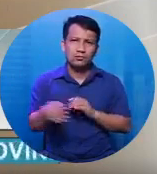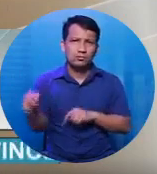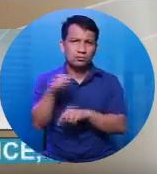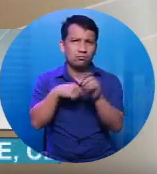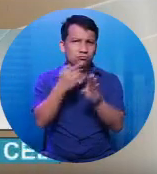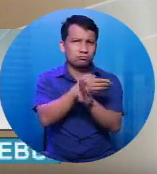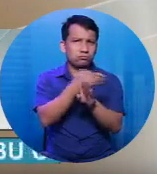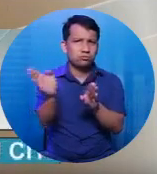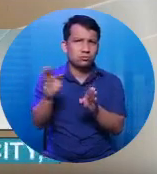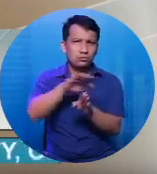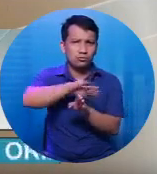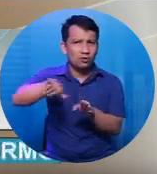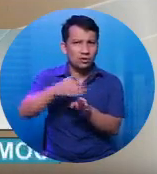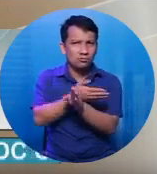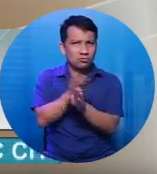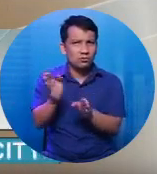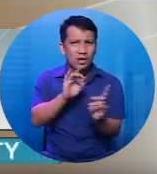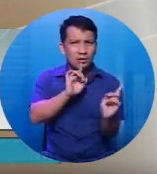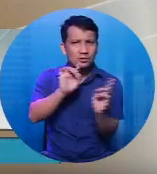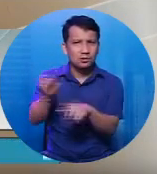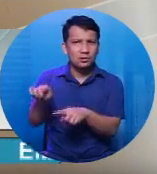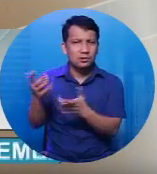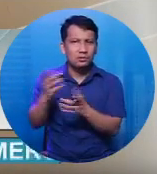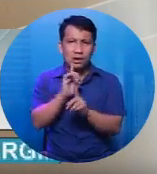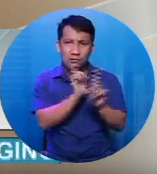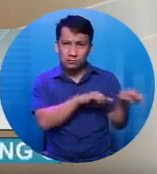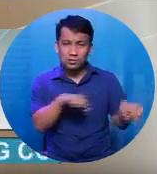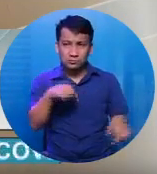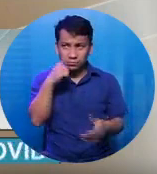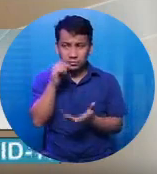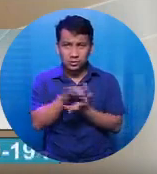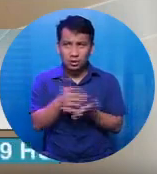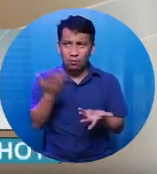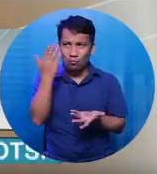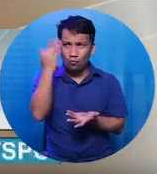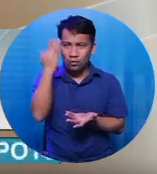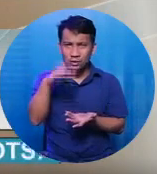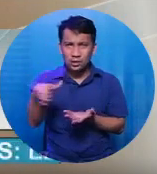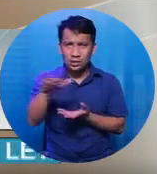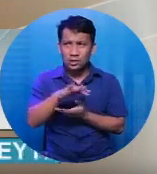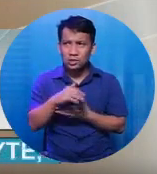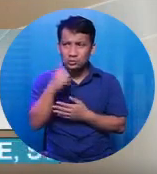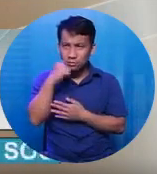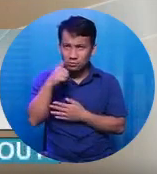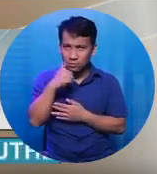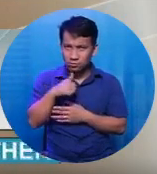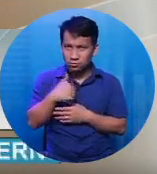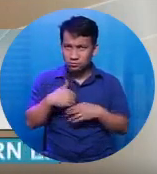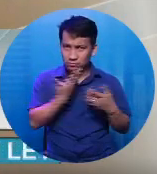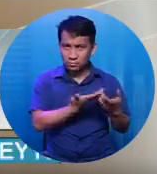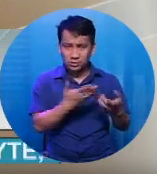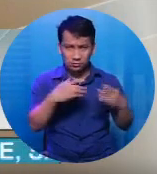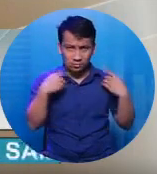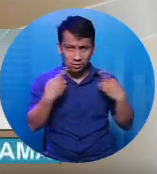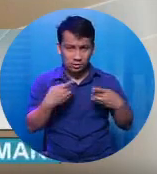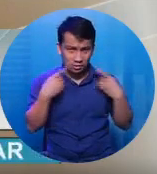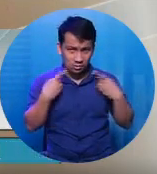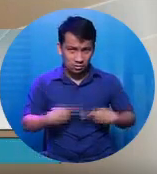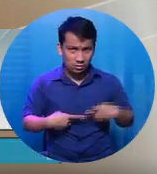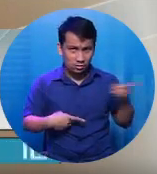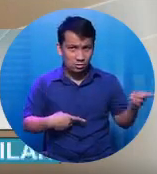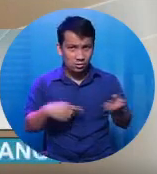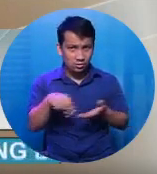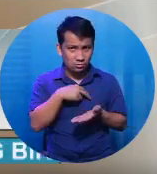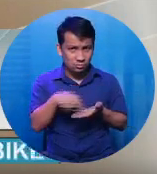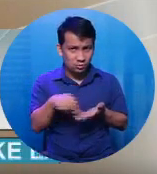lumisa sa usapan. Pakisagot lang po yung tanong ni Mrs. na bakit merong babae sumusuot ng damit niya at